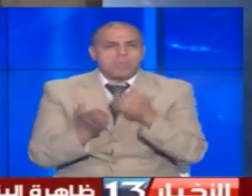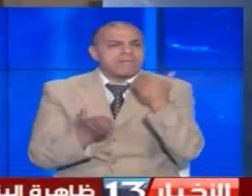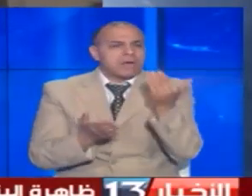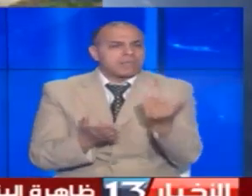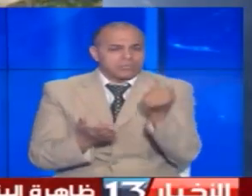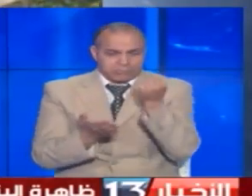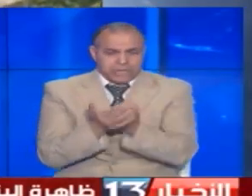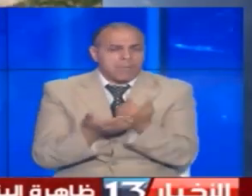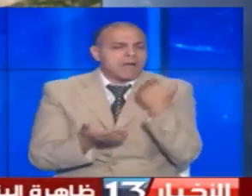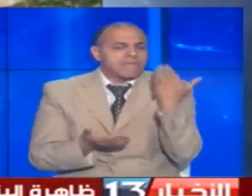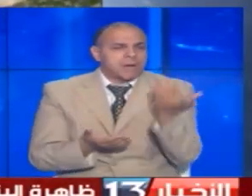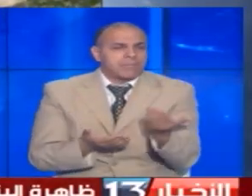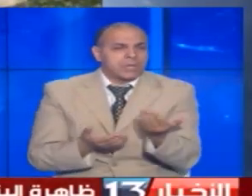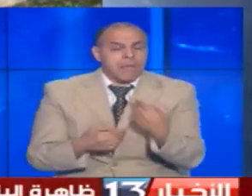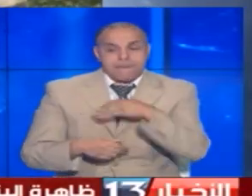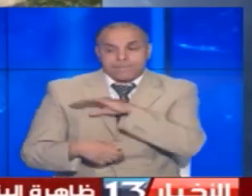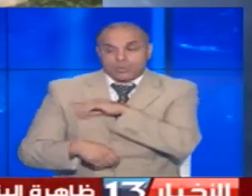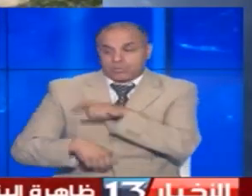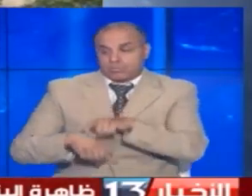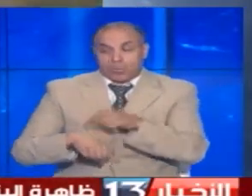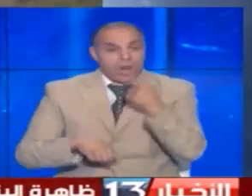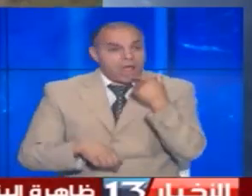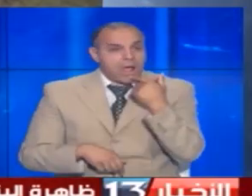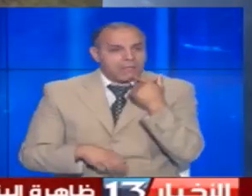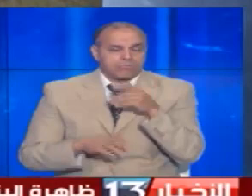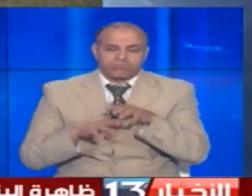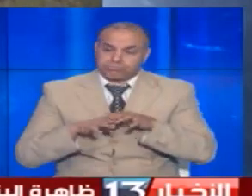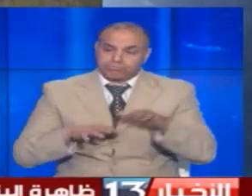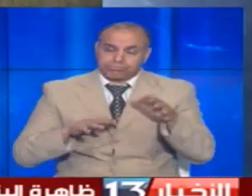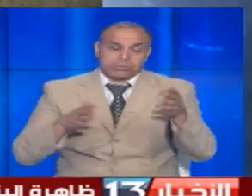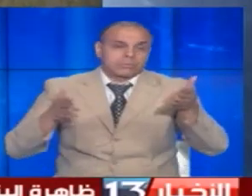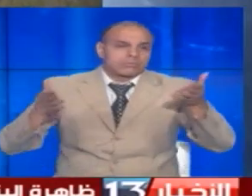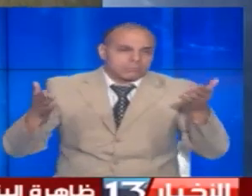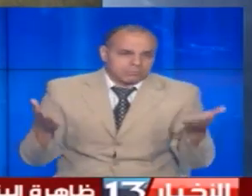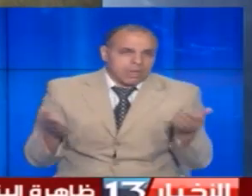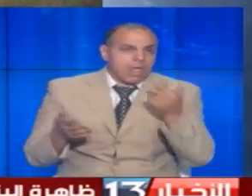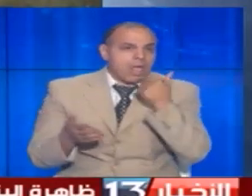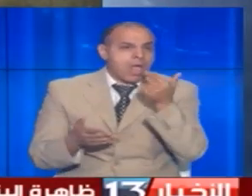اكدت الصوره المحليه انها منتشره وانها